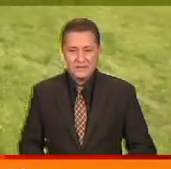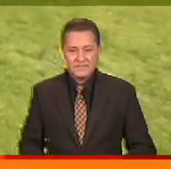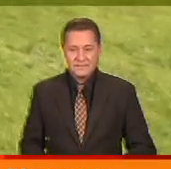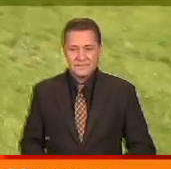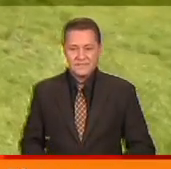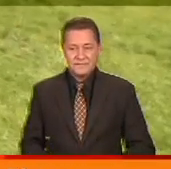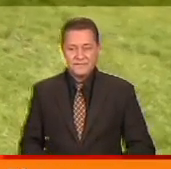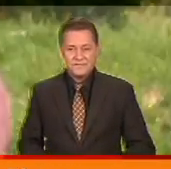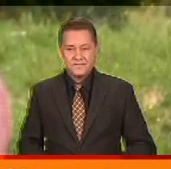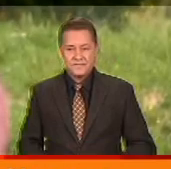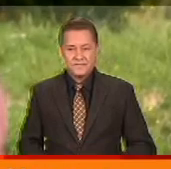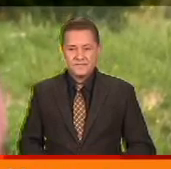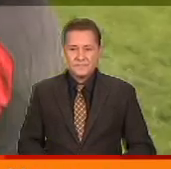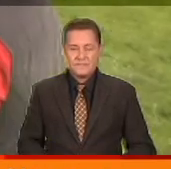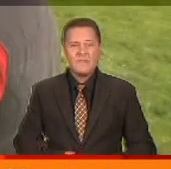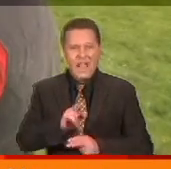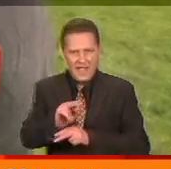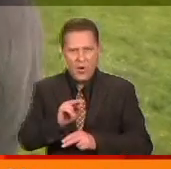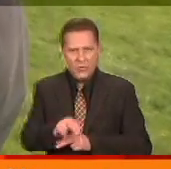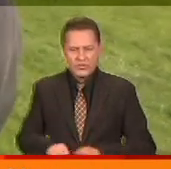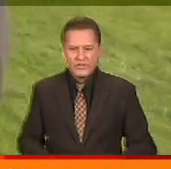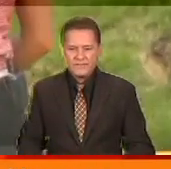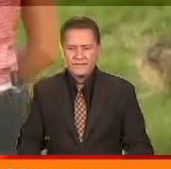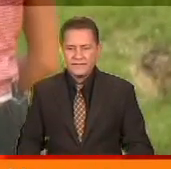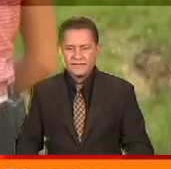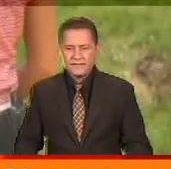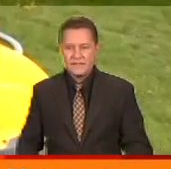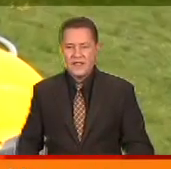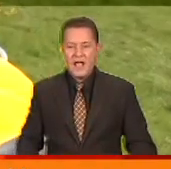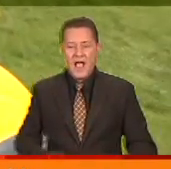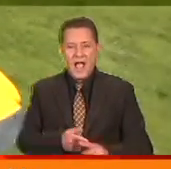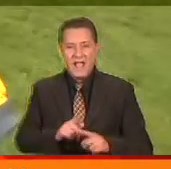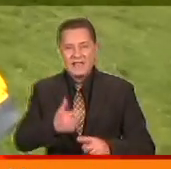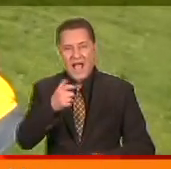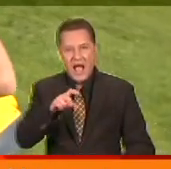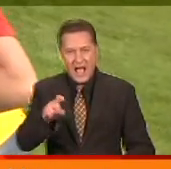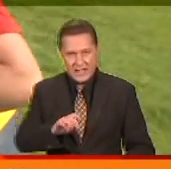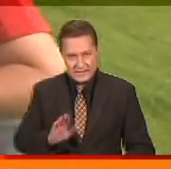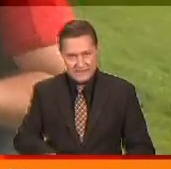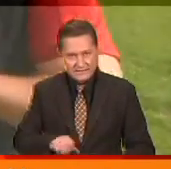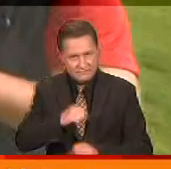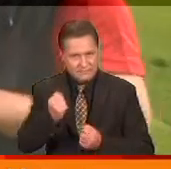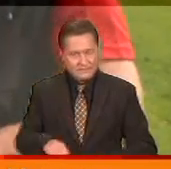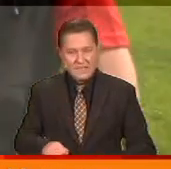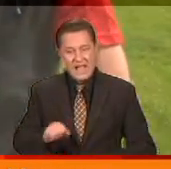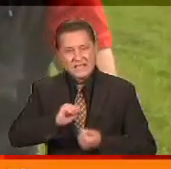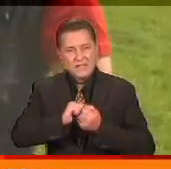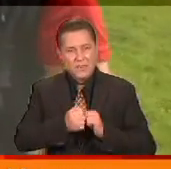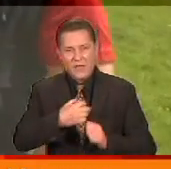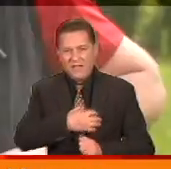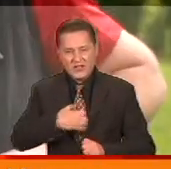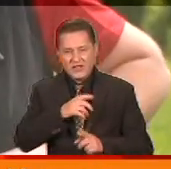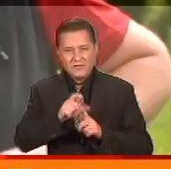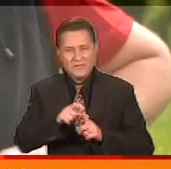сьогодні? Якщо навчите? Навчимо. От, на педаль газа. Газом акуратно. Запам'ятайте ці важливі слова. Я